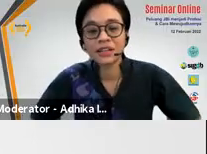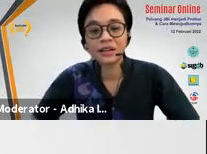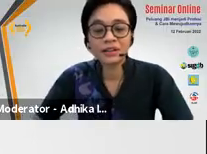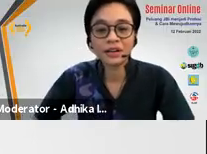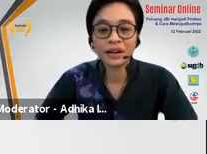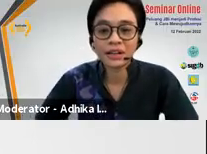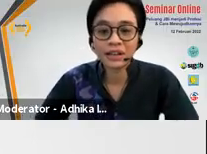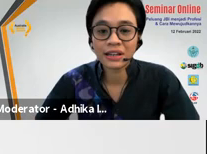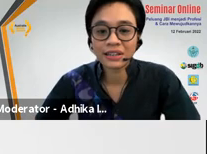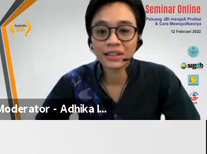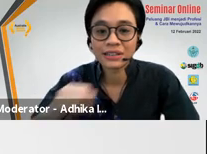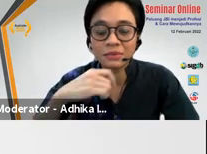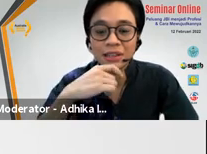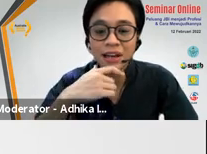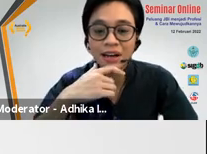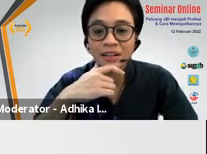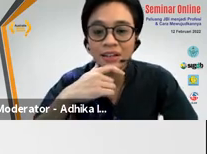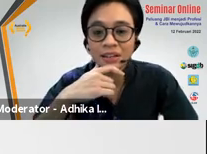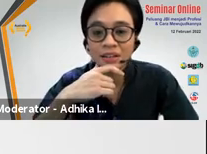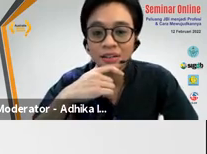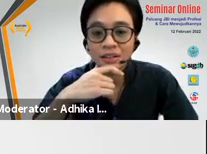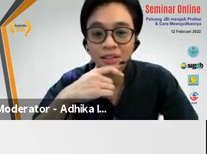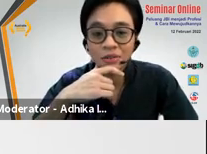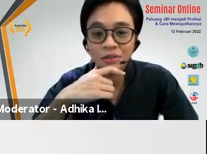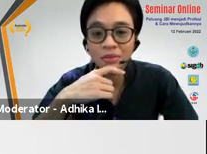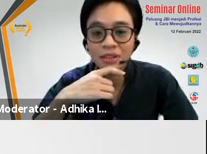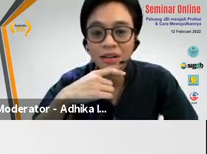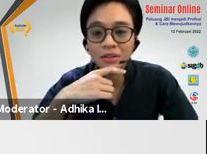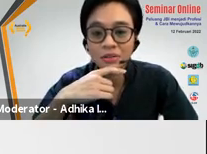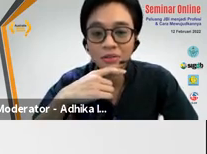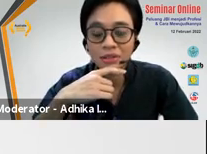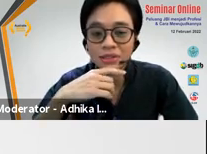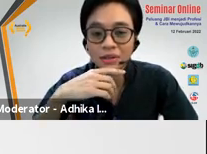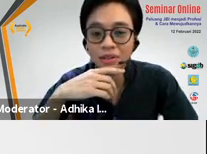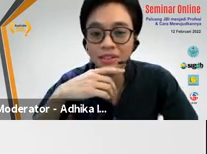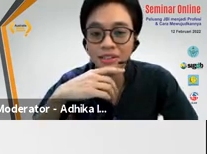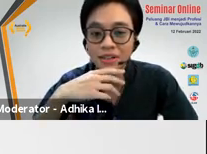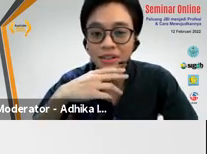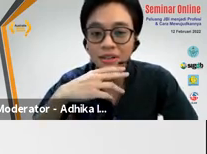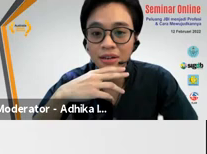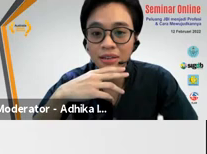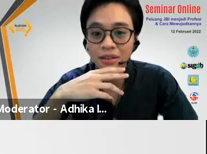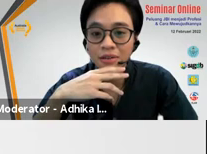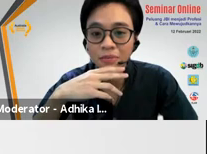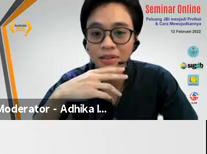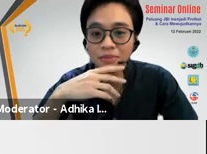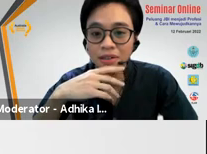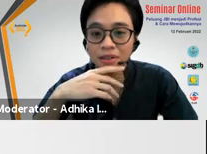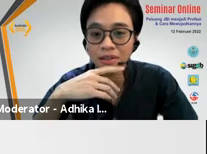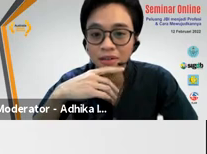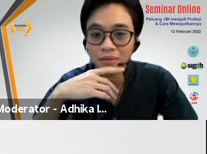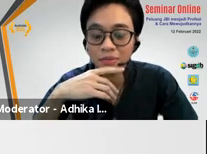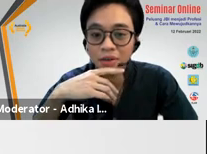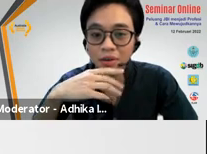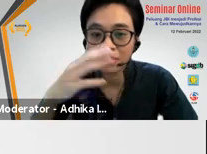lepas Kalian ada kendala teknis sebentar kita tunggu sebentar untuk kestabilan jaringan internet dari Pak